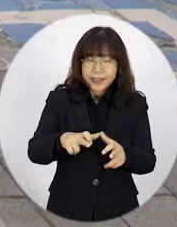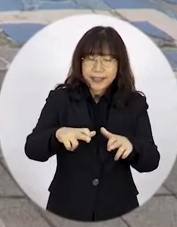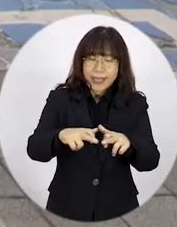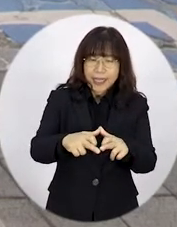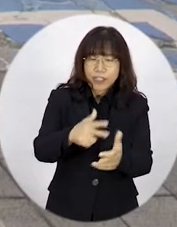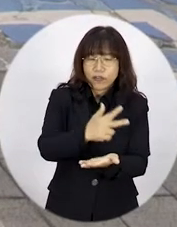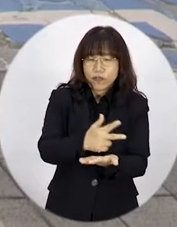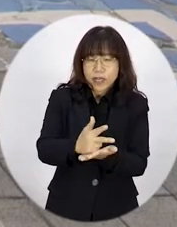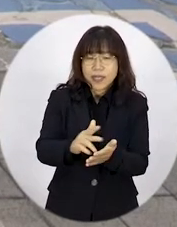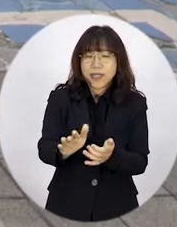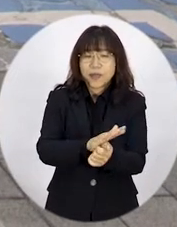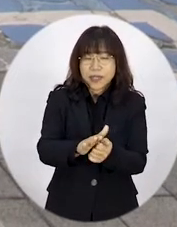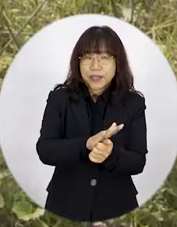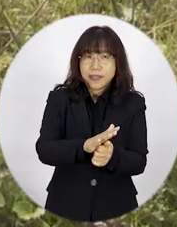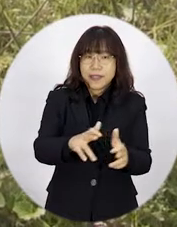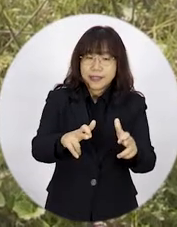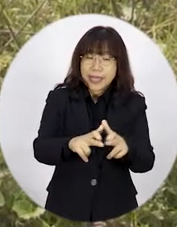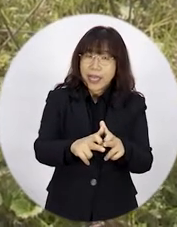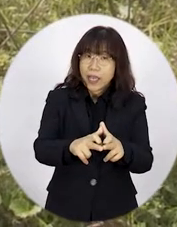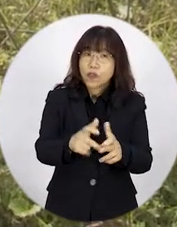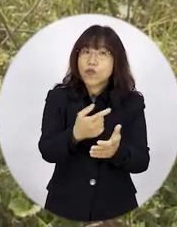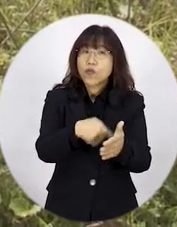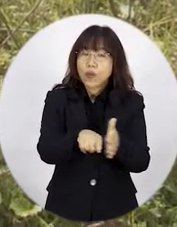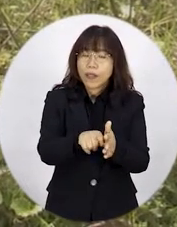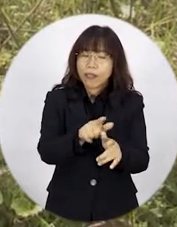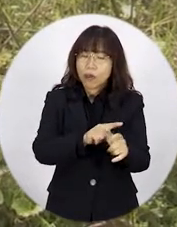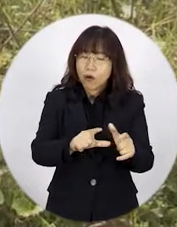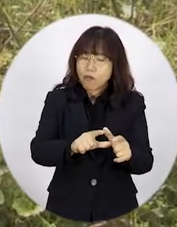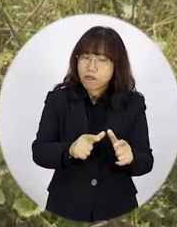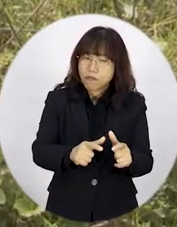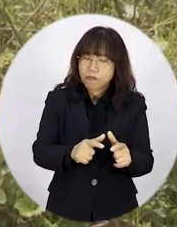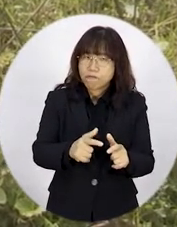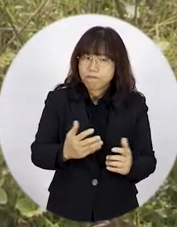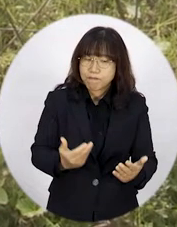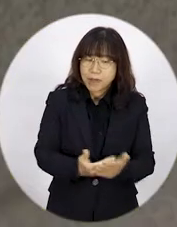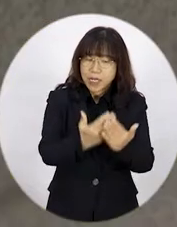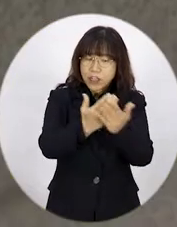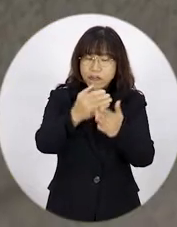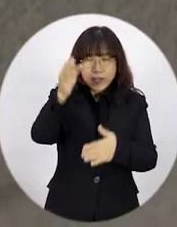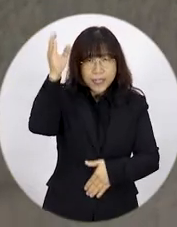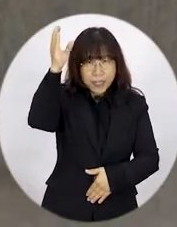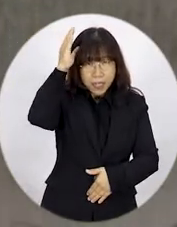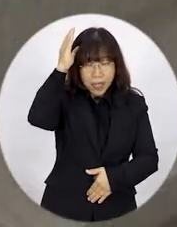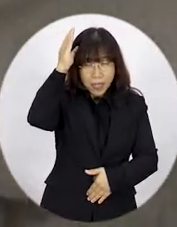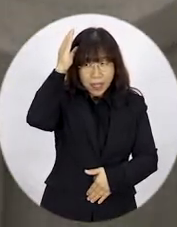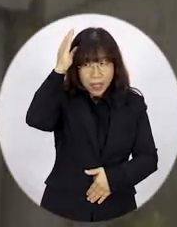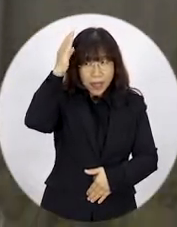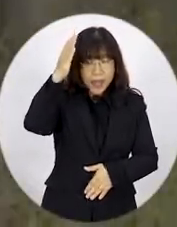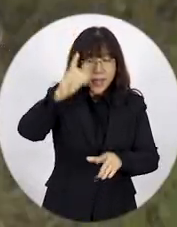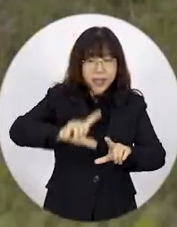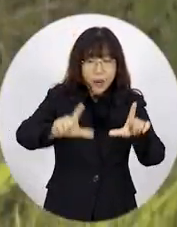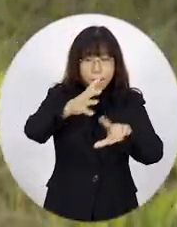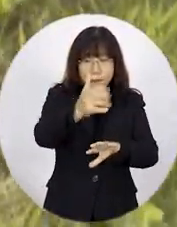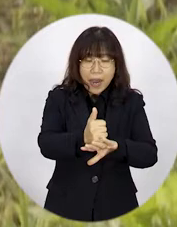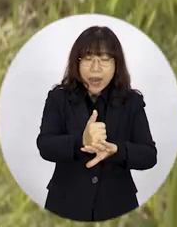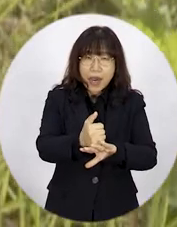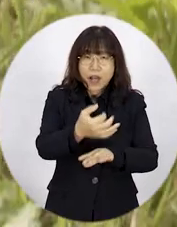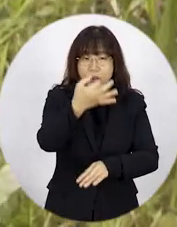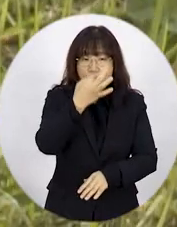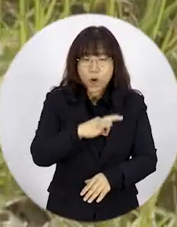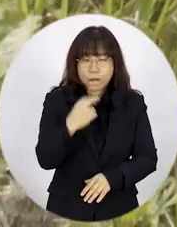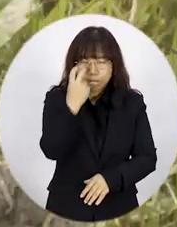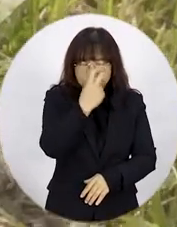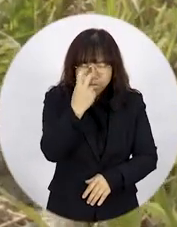스마트 장애인 주차 관리 서비스가 장애인에 대한 주차 편의가 증진될 것으로 기대하고 올 연말까지 사업 운영 후